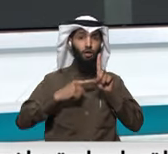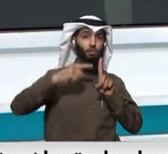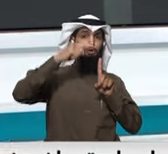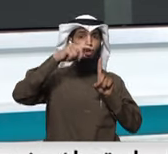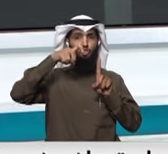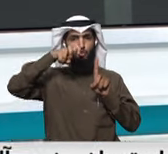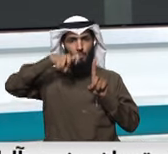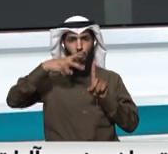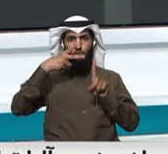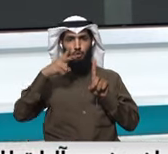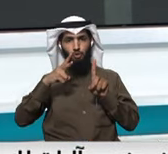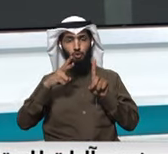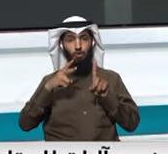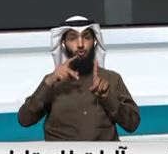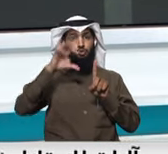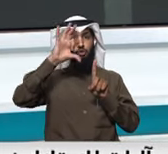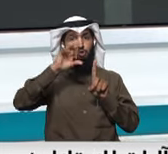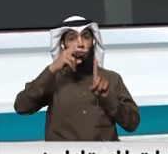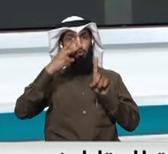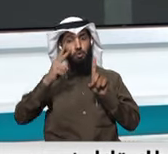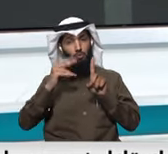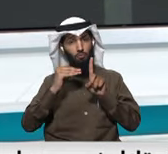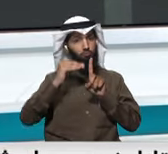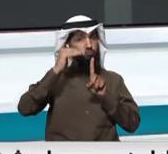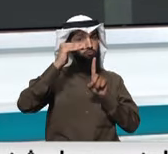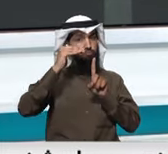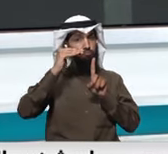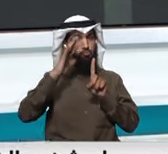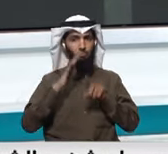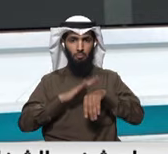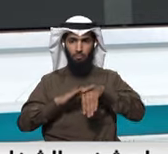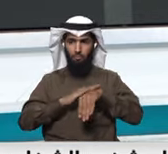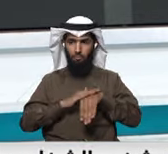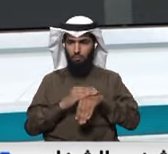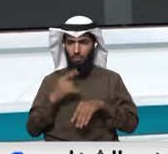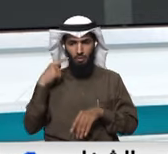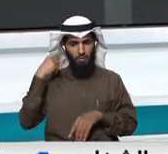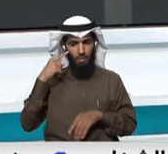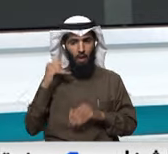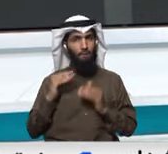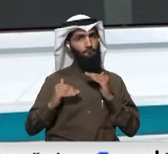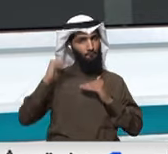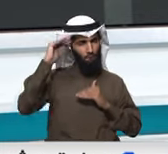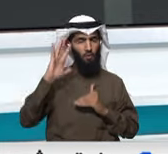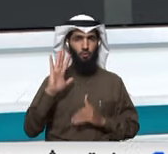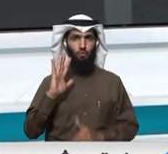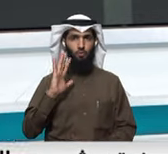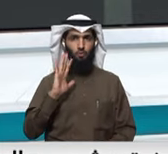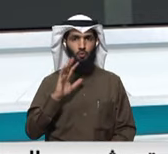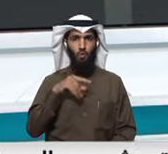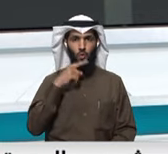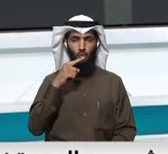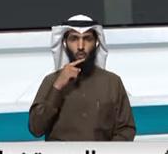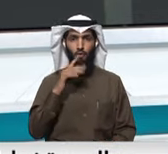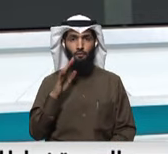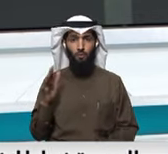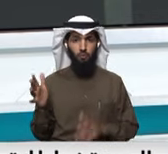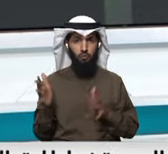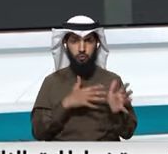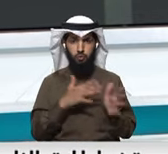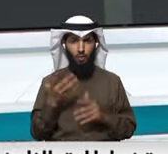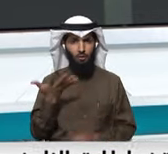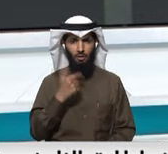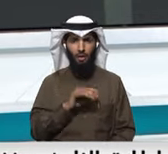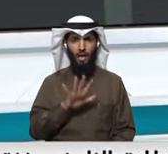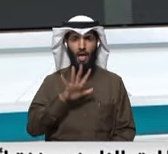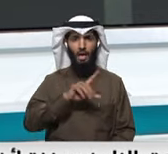28 وال 29 درجه مئويه والاحساس قد يكون اعلى من ذلك باكر باذن الله كوس يقلب الى شمالي غربي ونشط على فترات من 20